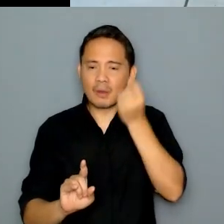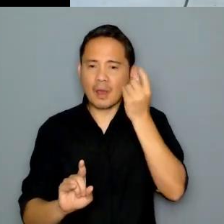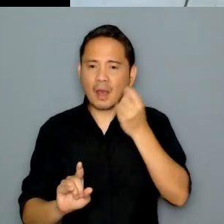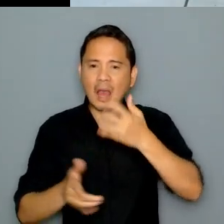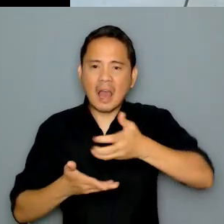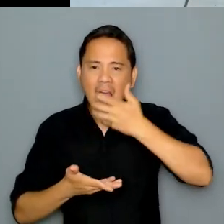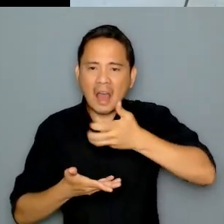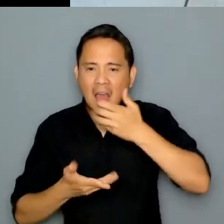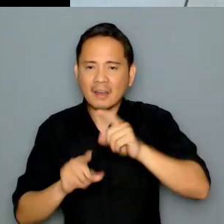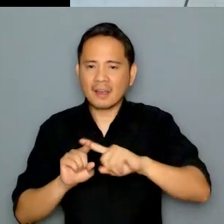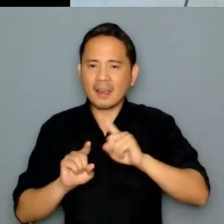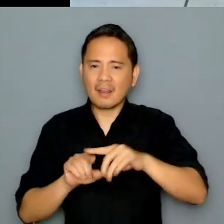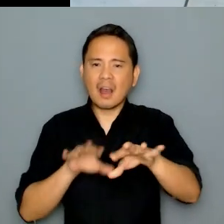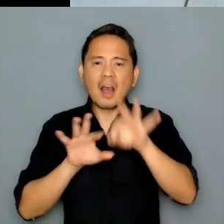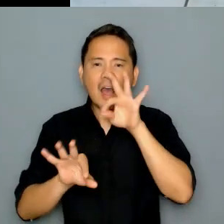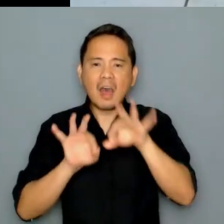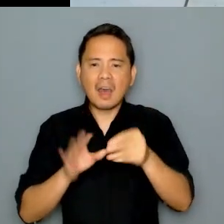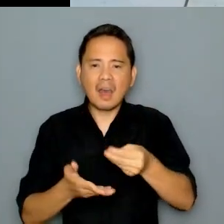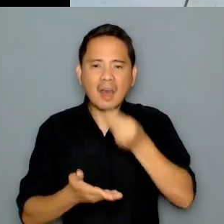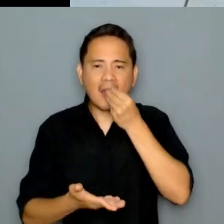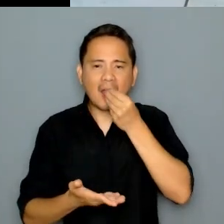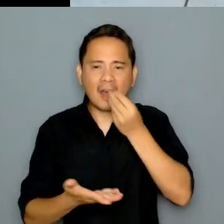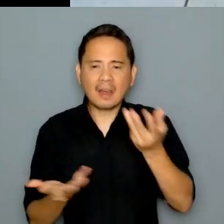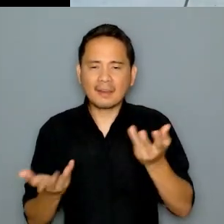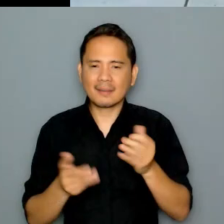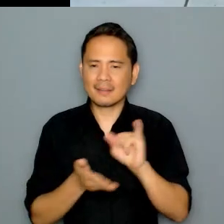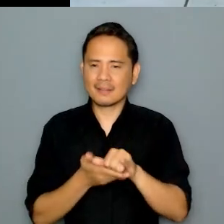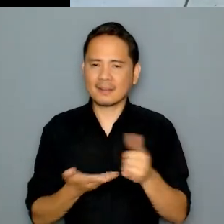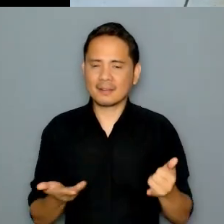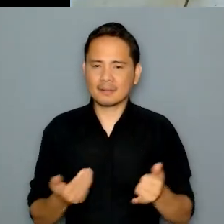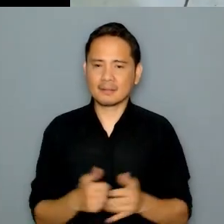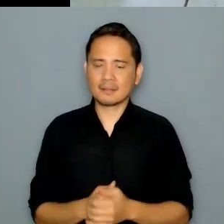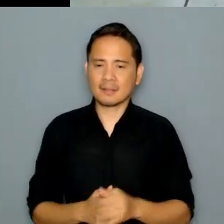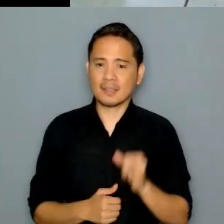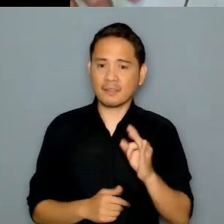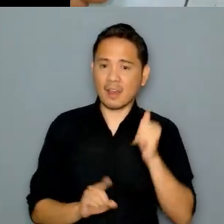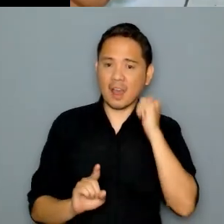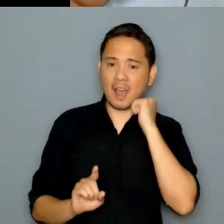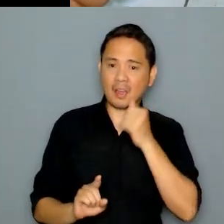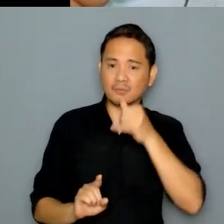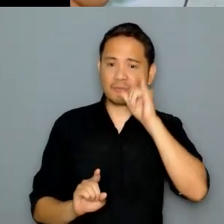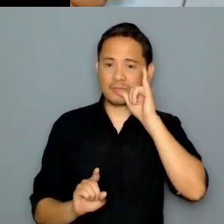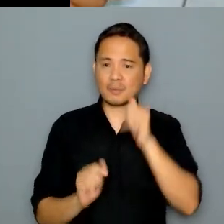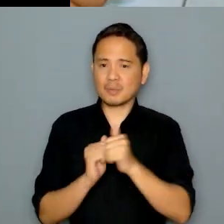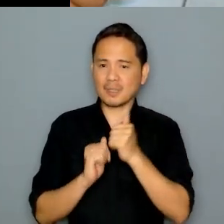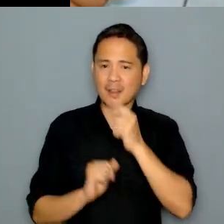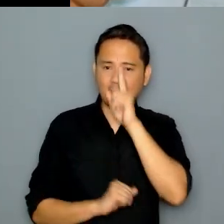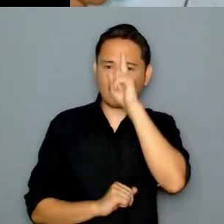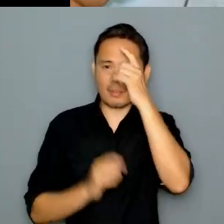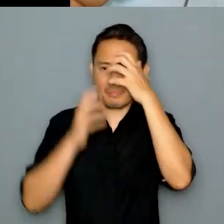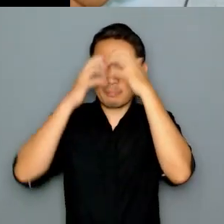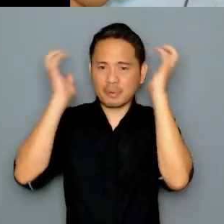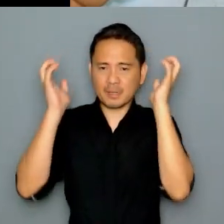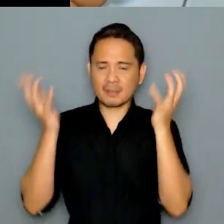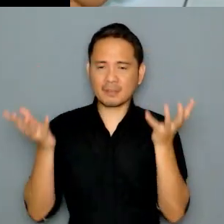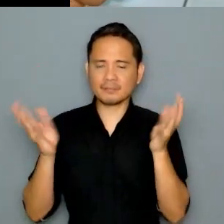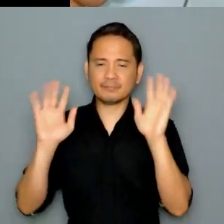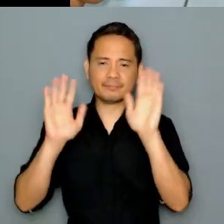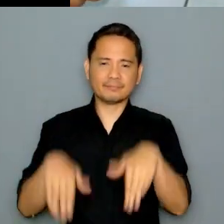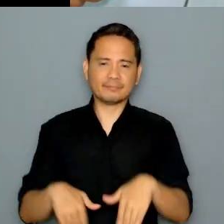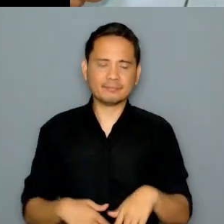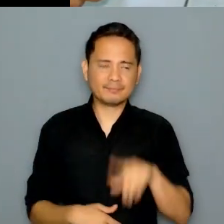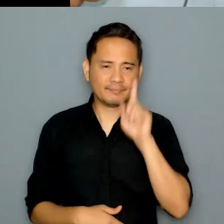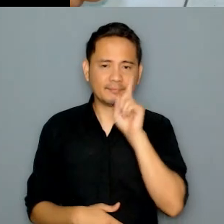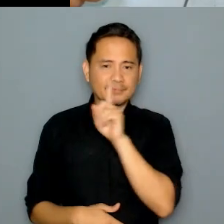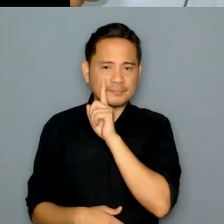naman maraming uminom ng alak at hindi namumulutan, eh galit din. O, di ba? Kaya sa mundong ginagalawan natin,